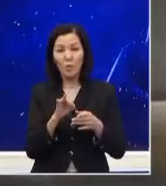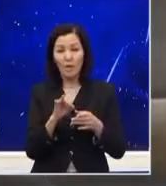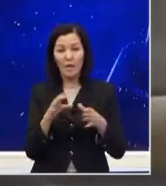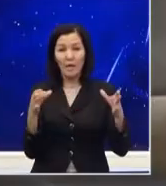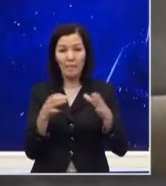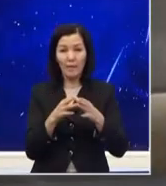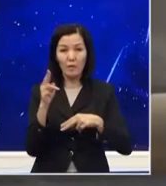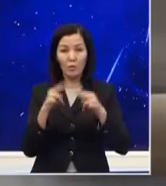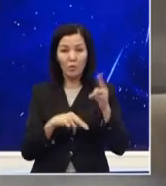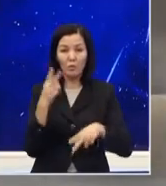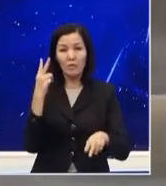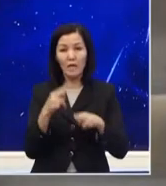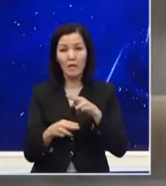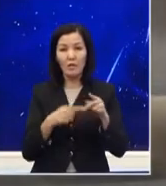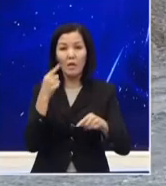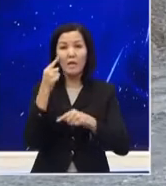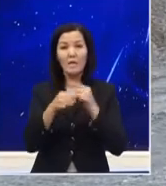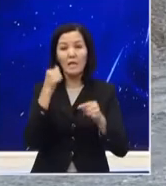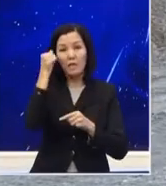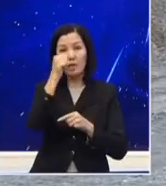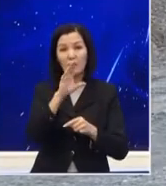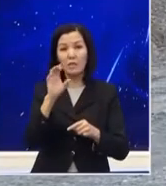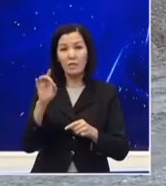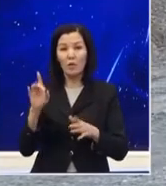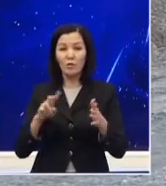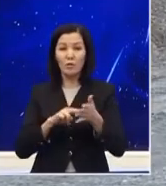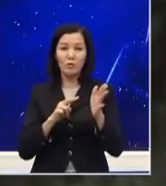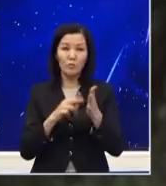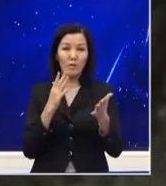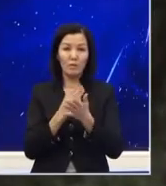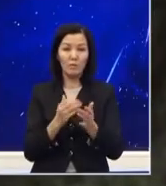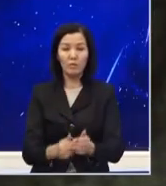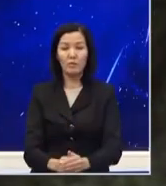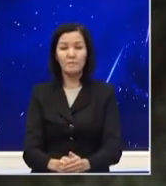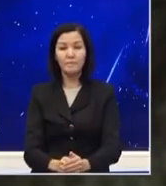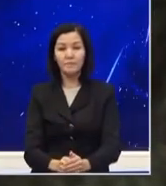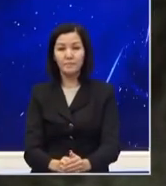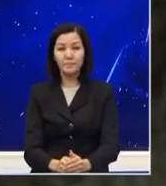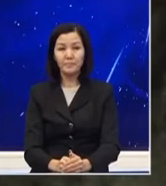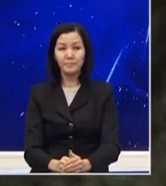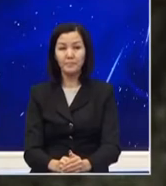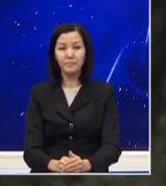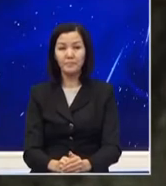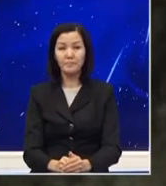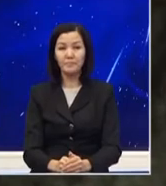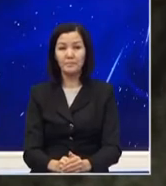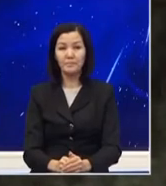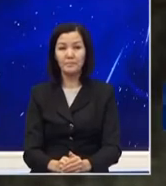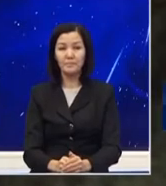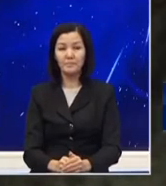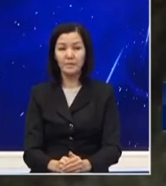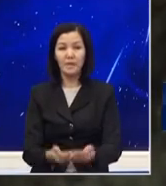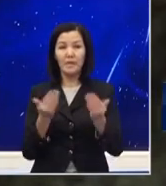серіктестігі. Құрылыстың аяқталуы келер жылдың сәуіріне жоспарланған. В настоящий момент из самих работ